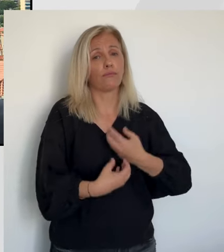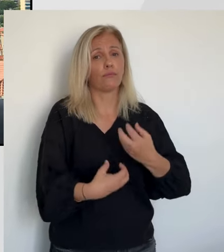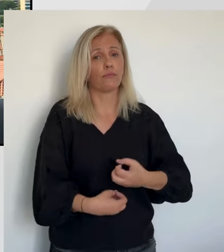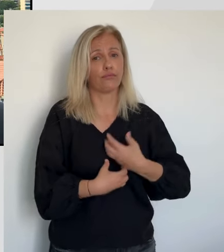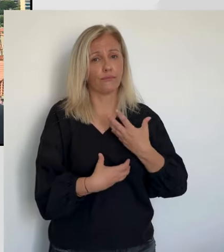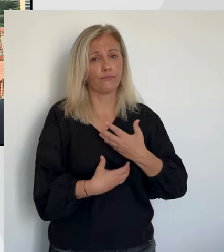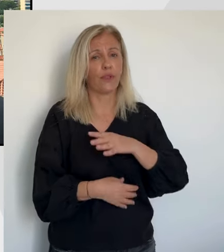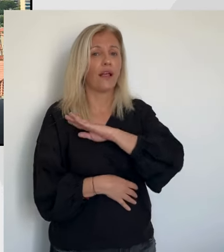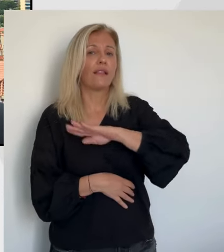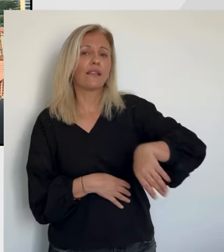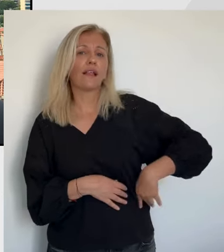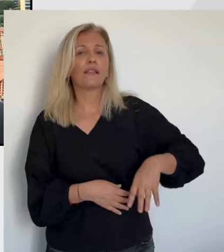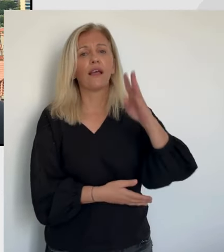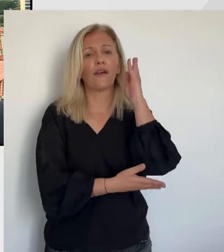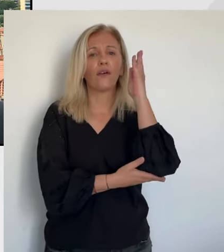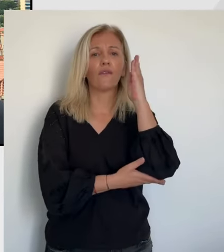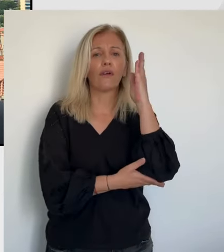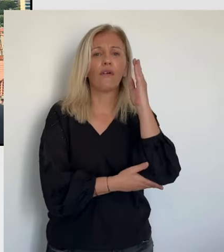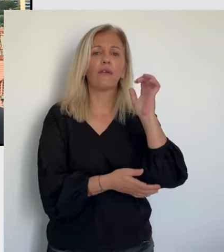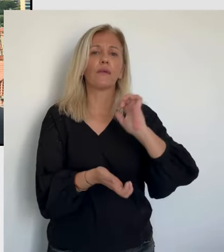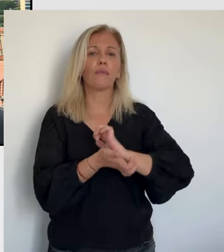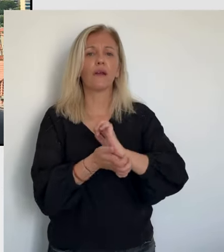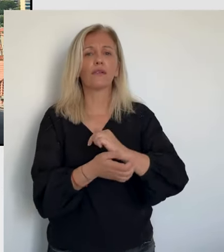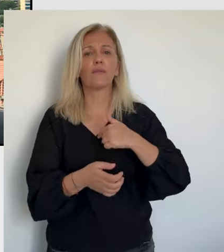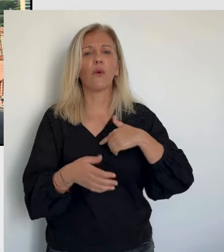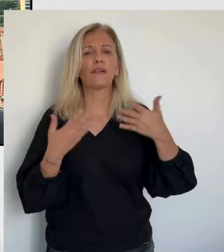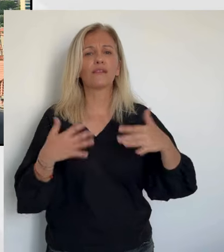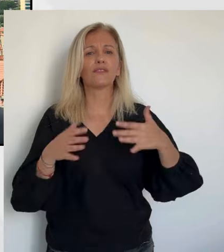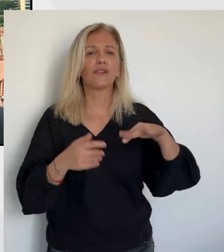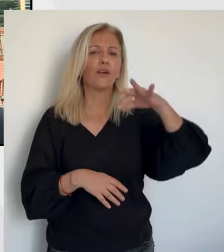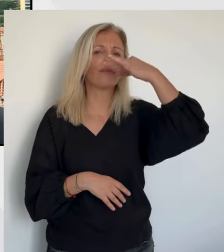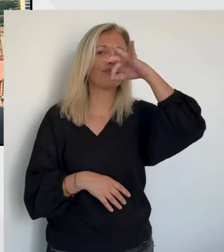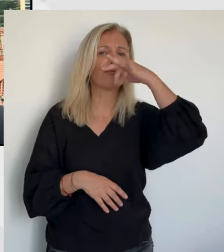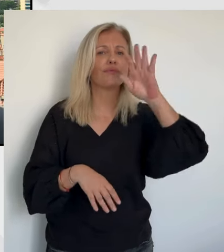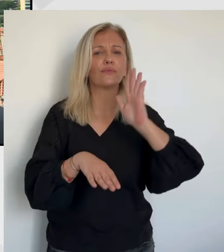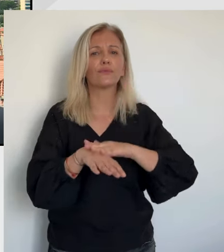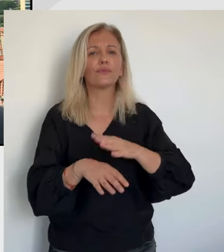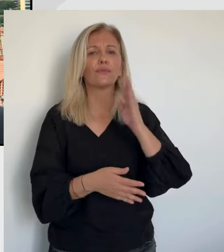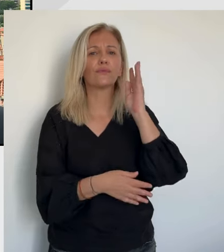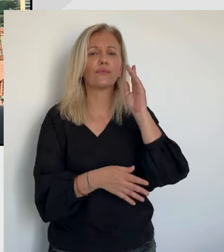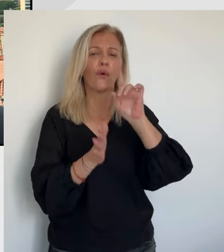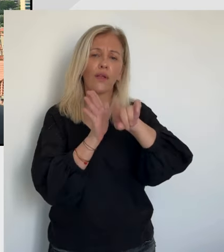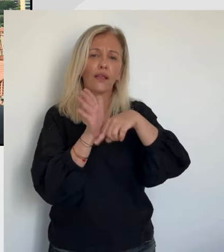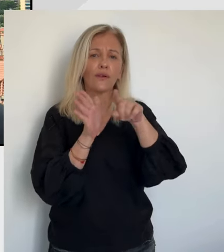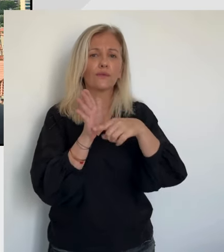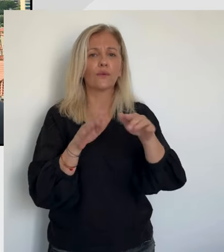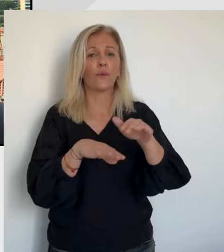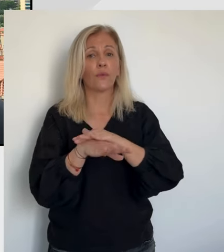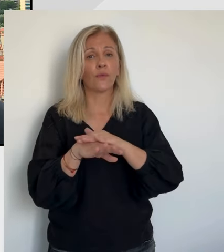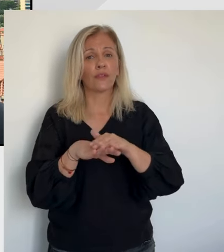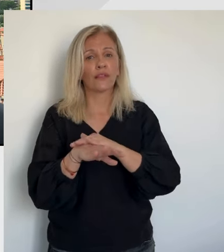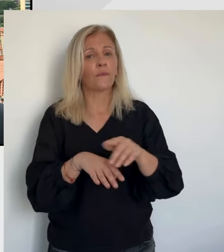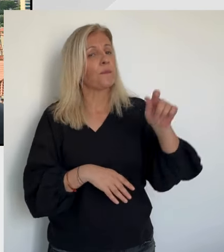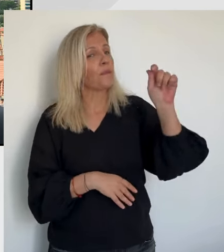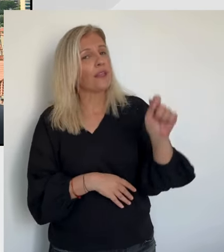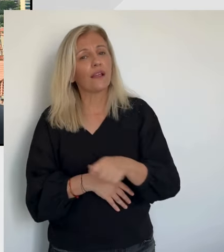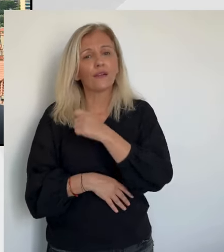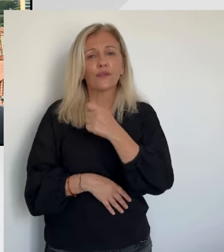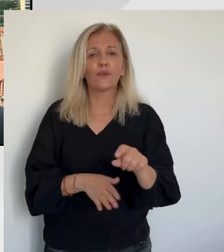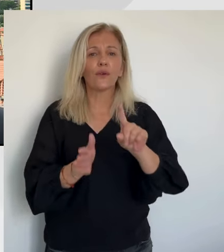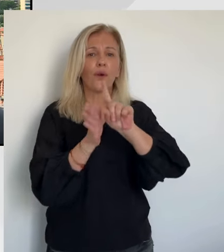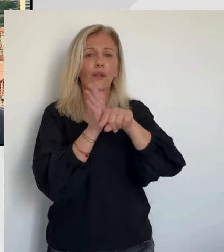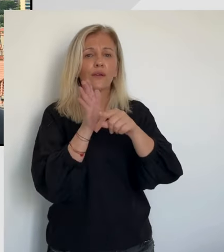majorité, mais en tout cas, là où nous sommes, de dire ce que nous sommes, de dire ce en quoi nous croyons, ce que j'ai eu l'occasion de dire tout à l'heure à l'occasion de mon point de presse,